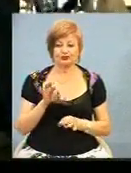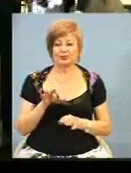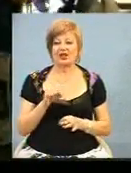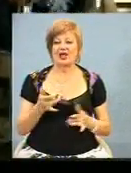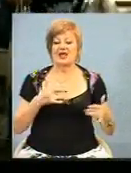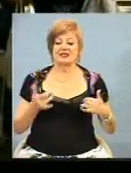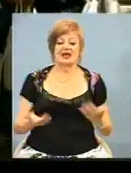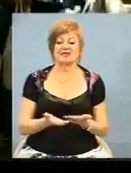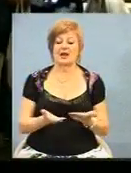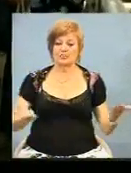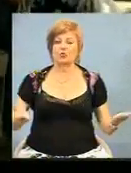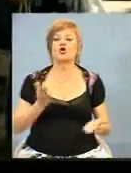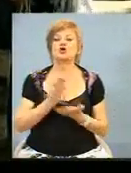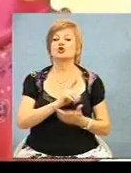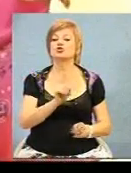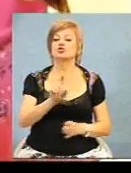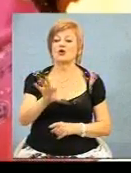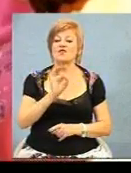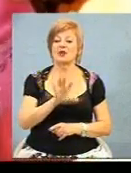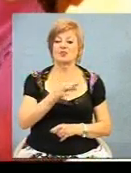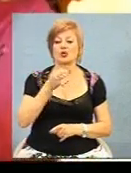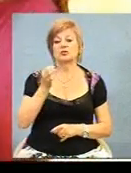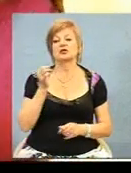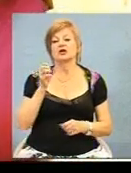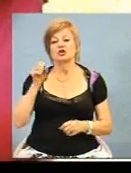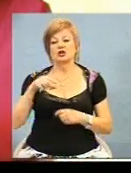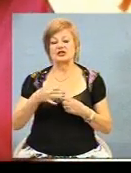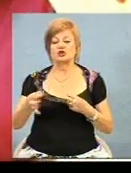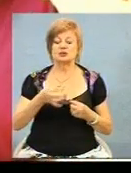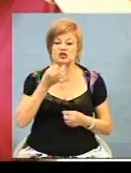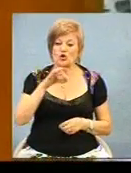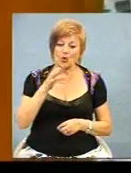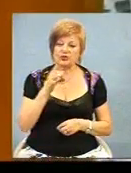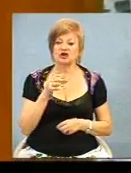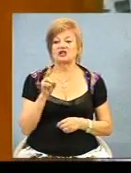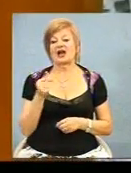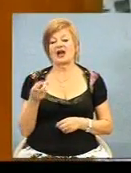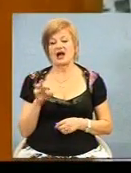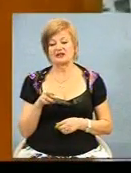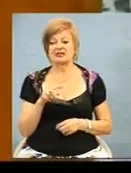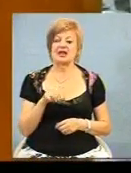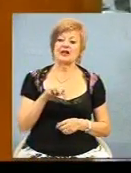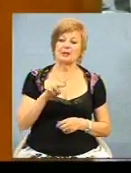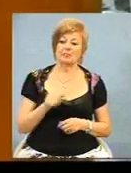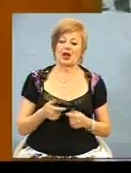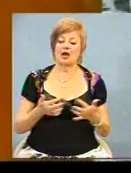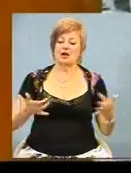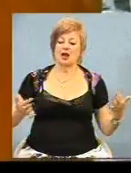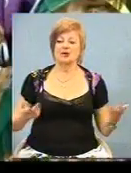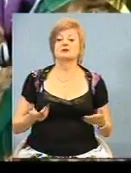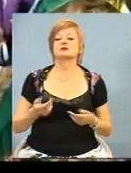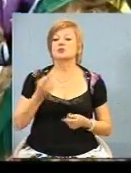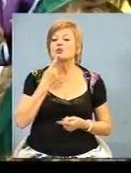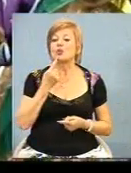театральній площі є з чого вибирати – соняшниковий, гречаний, липовий та акацієвий. Ці та інші сорти